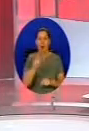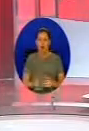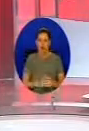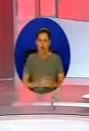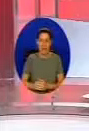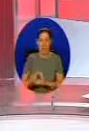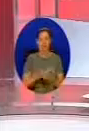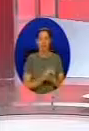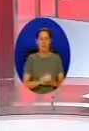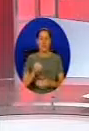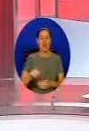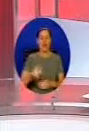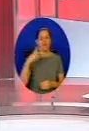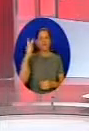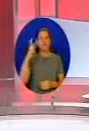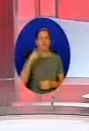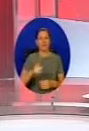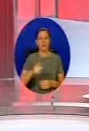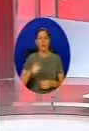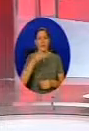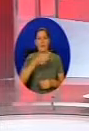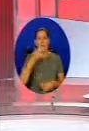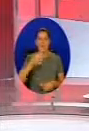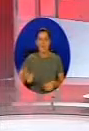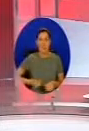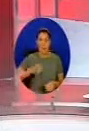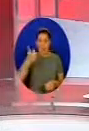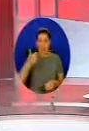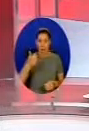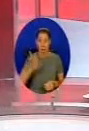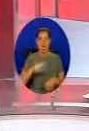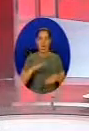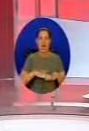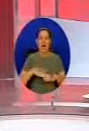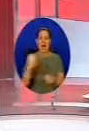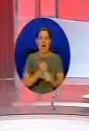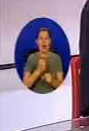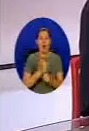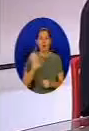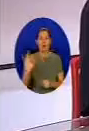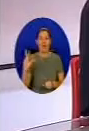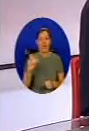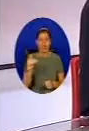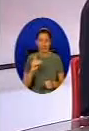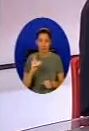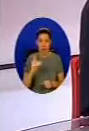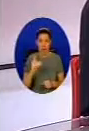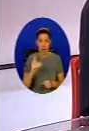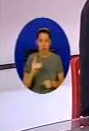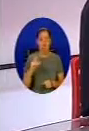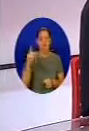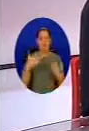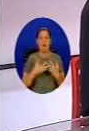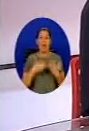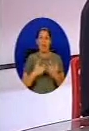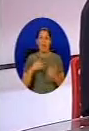לגנטיקה במכון וולקני, שמרצה על פועלו של דרווין, מוזיאון האדם וחי ברמת גן. שלום. שלום, שלום. זה בעצם,